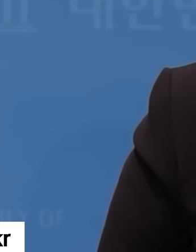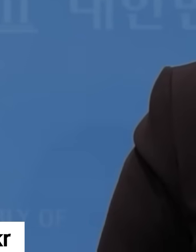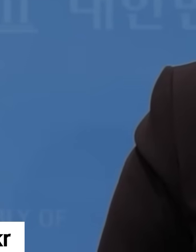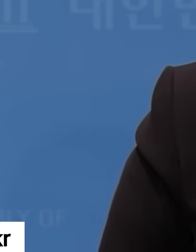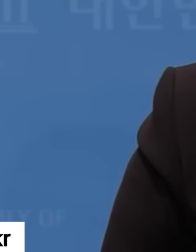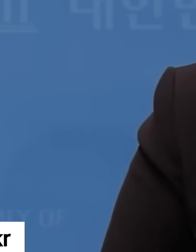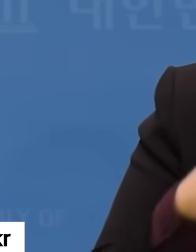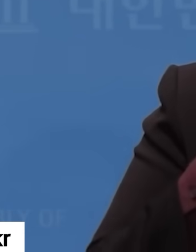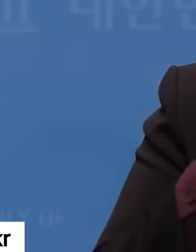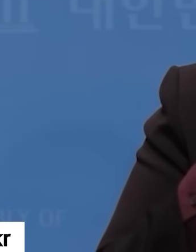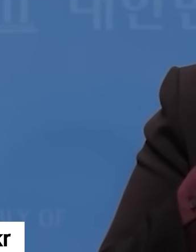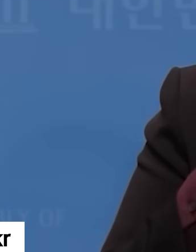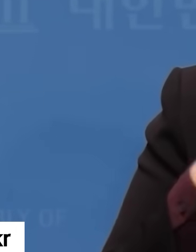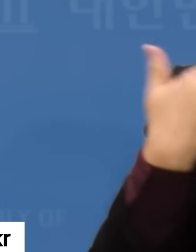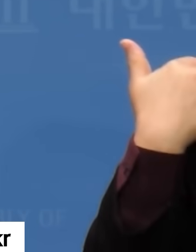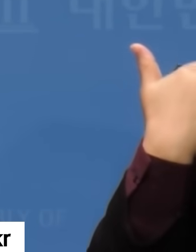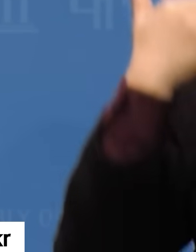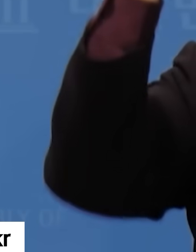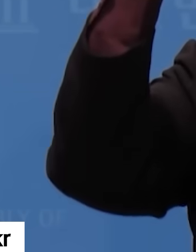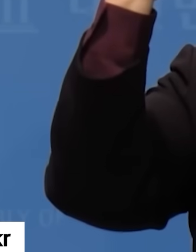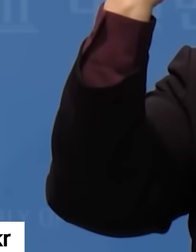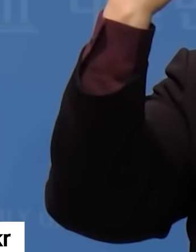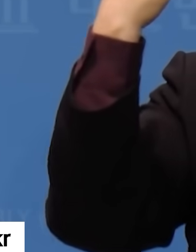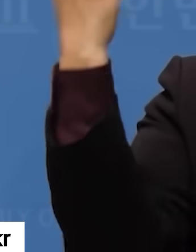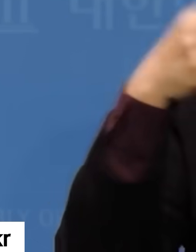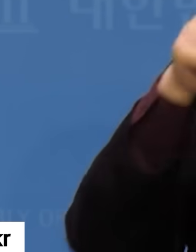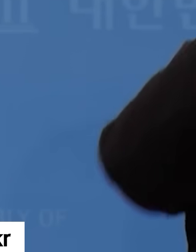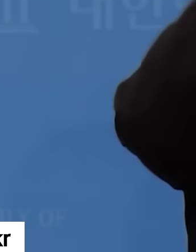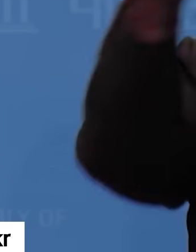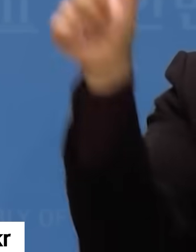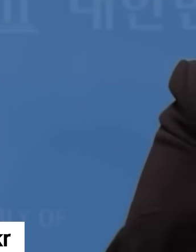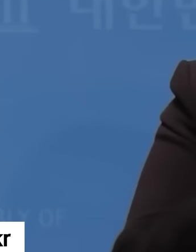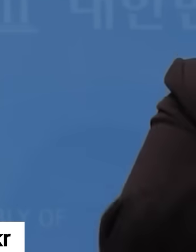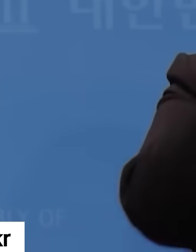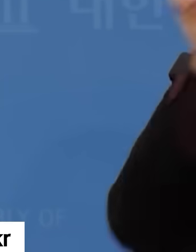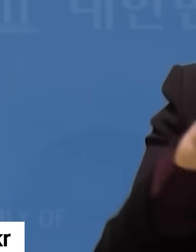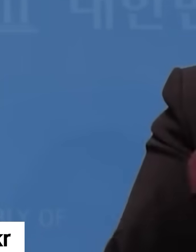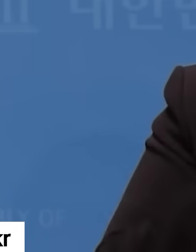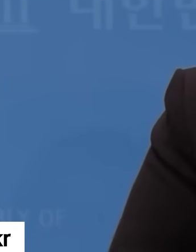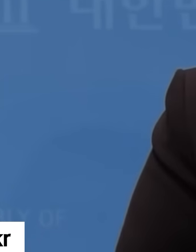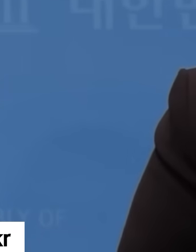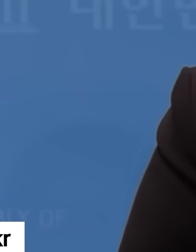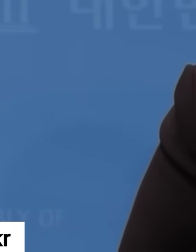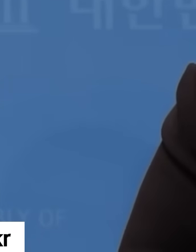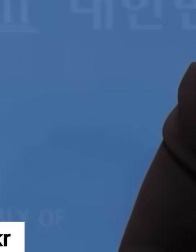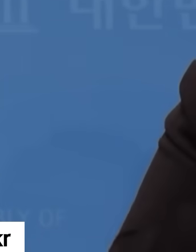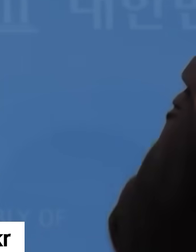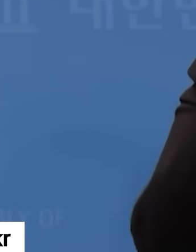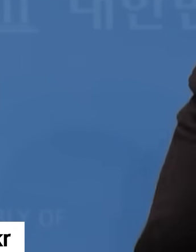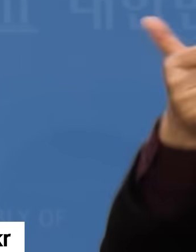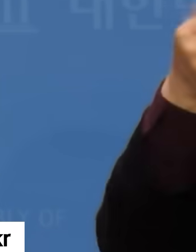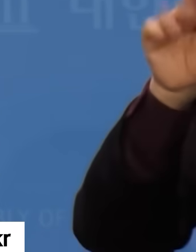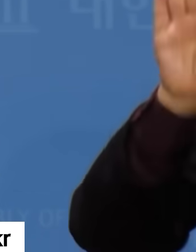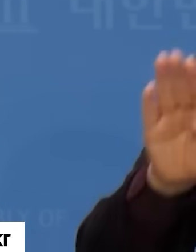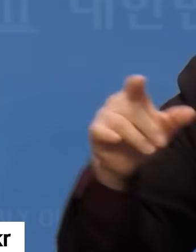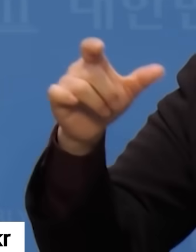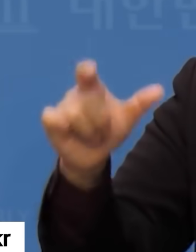제가 자라고 평생을 살아온 지역은 서초 갑이라는